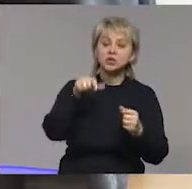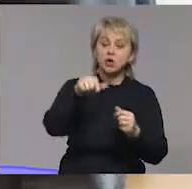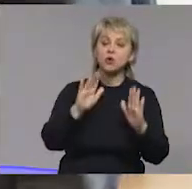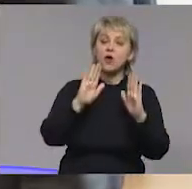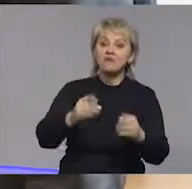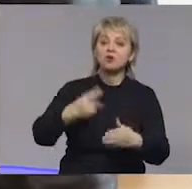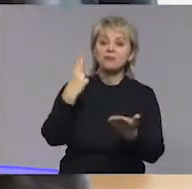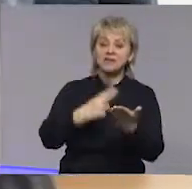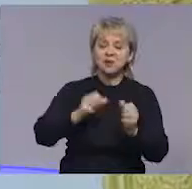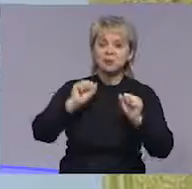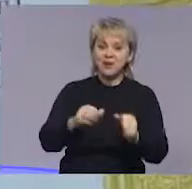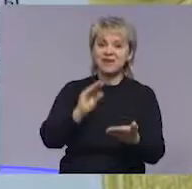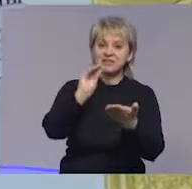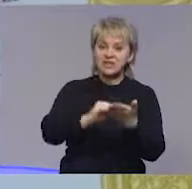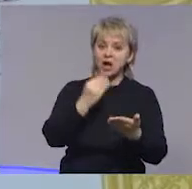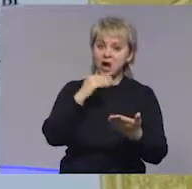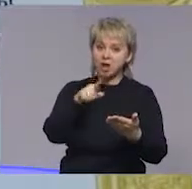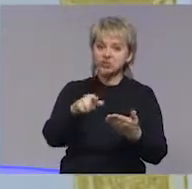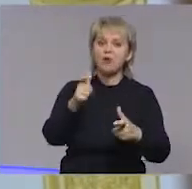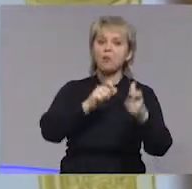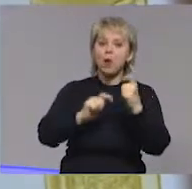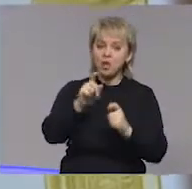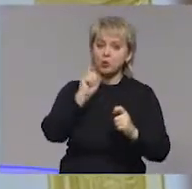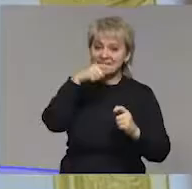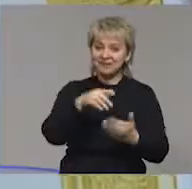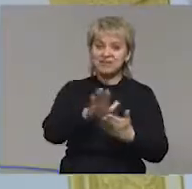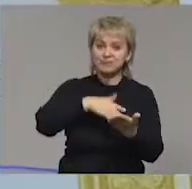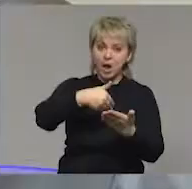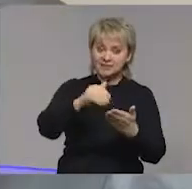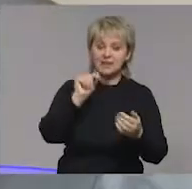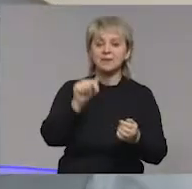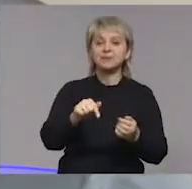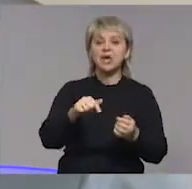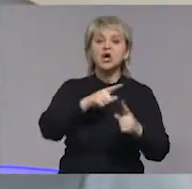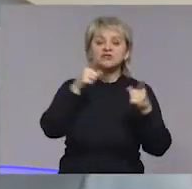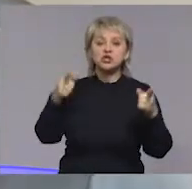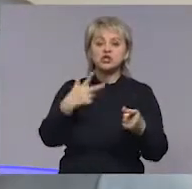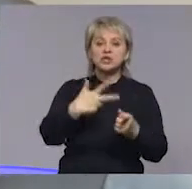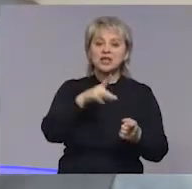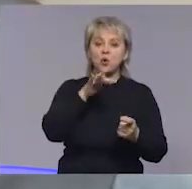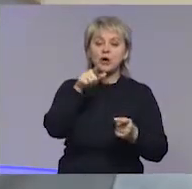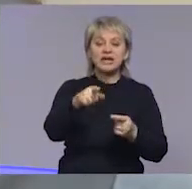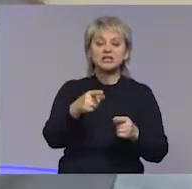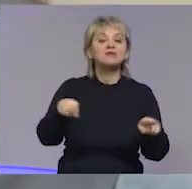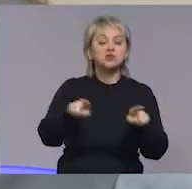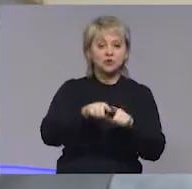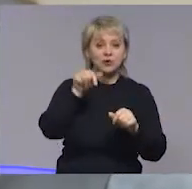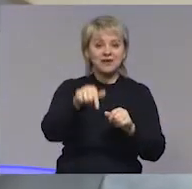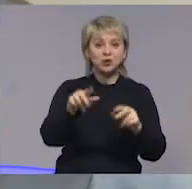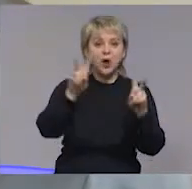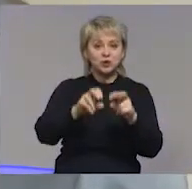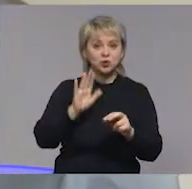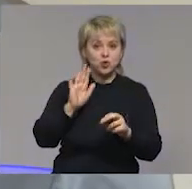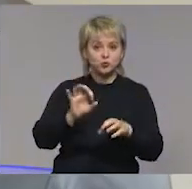вот подтвердило право носить знак качества на молоко, кефир и сливочное масло. И в течение 3 лет все равно инспекционный